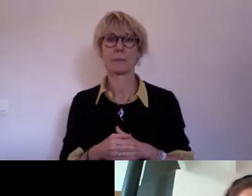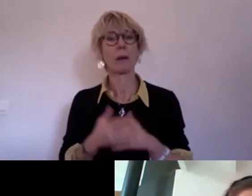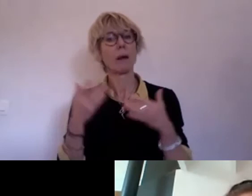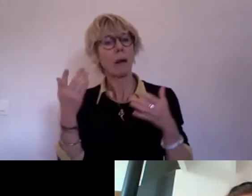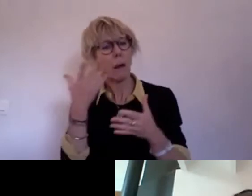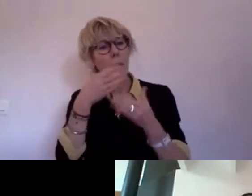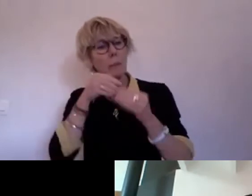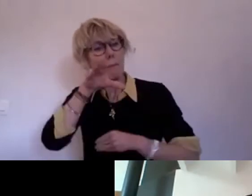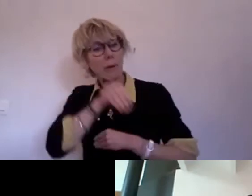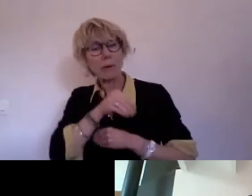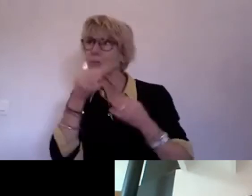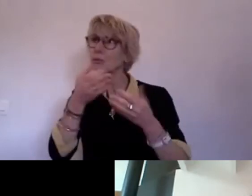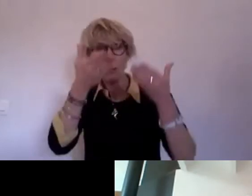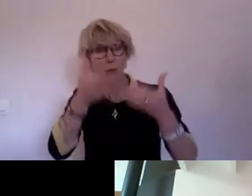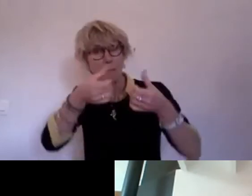aussi pour les résidents,